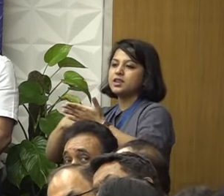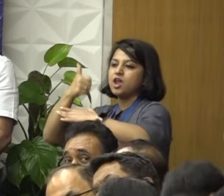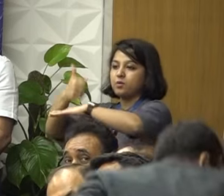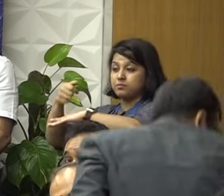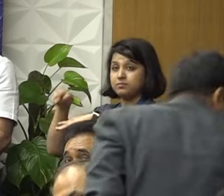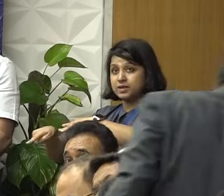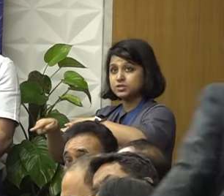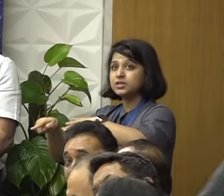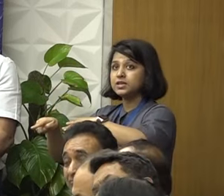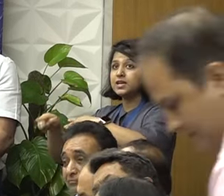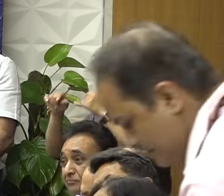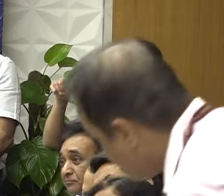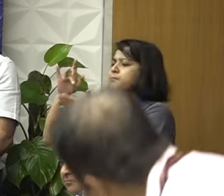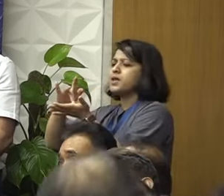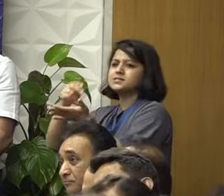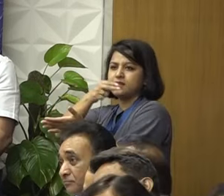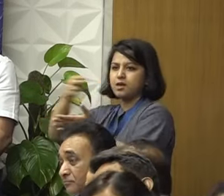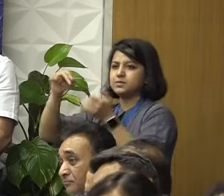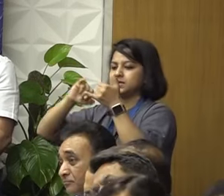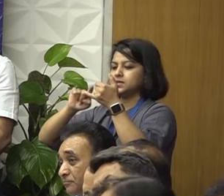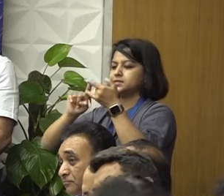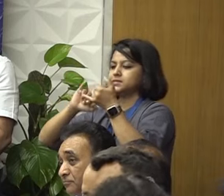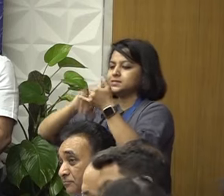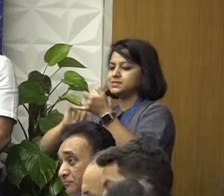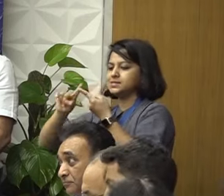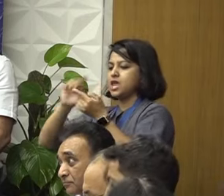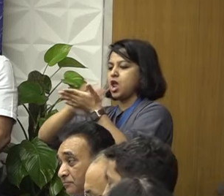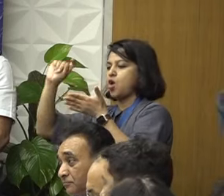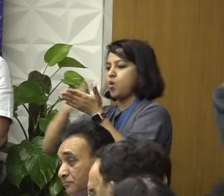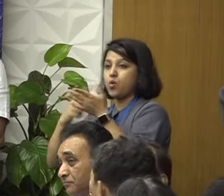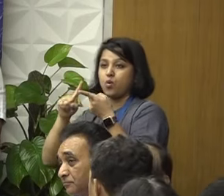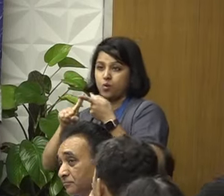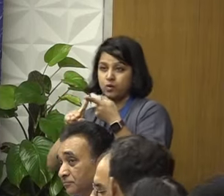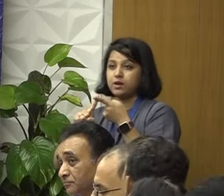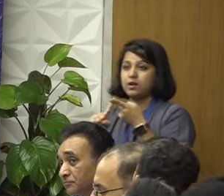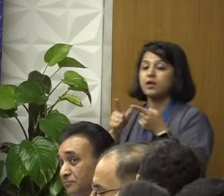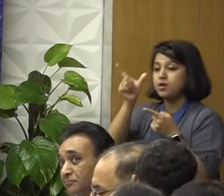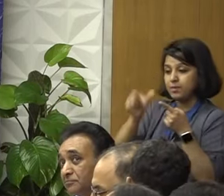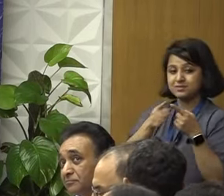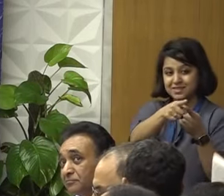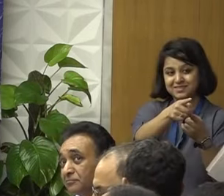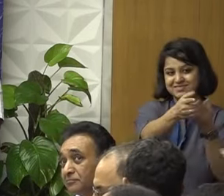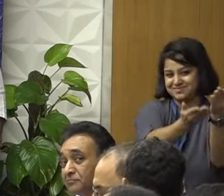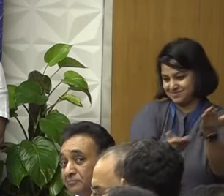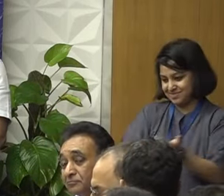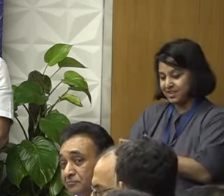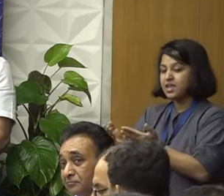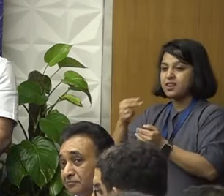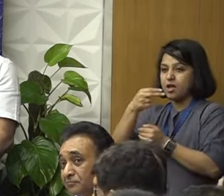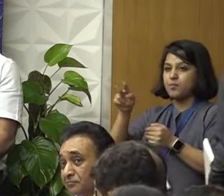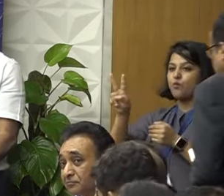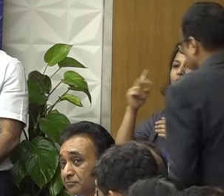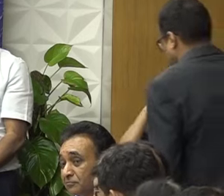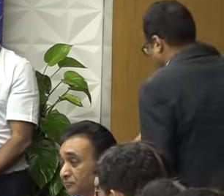के निदेशक महोदय श्री विनीत सिंगल जी से आग्रह है कि वे कृपया मंच पर आएं, जिनके तहत 2 समझौता ज्ञापन पर आज